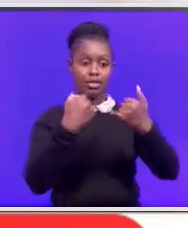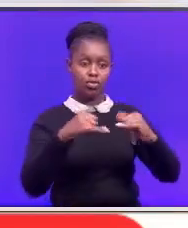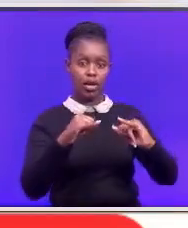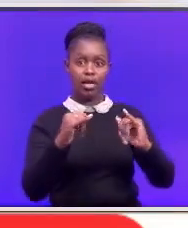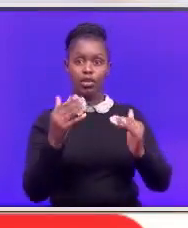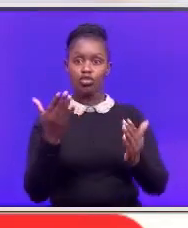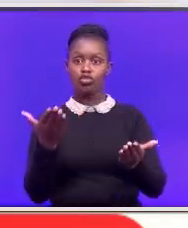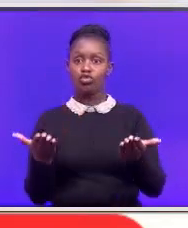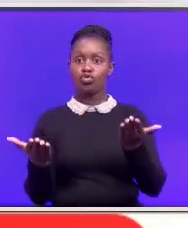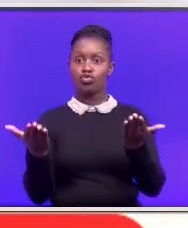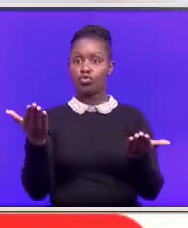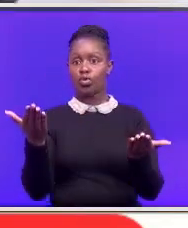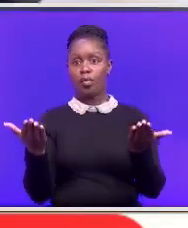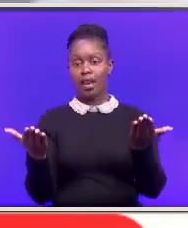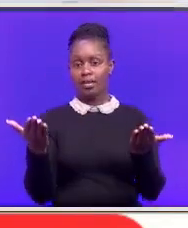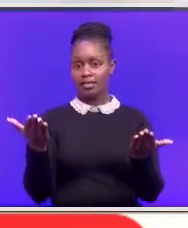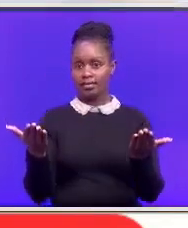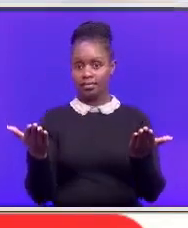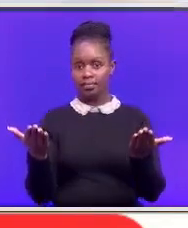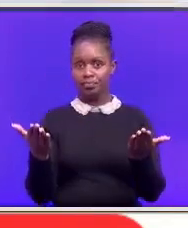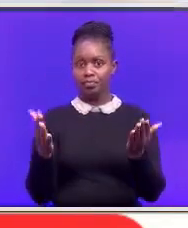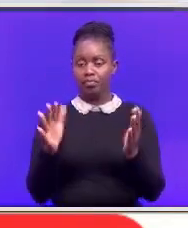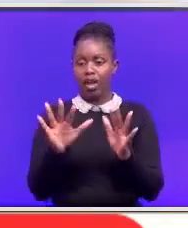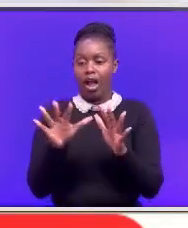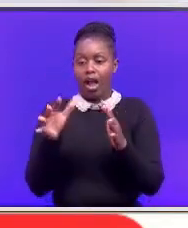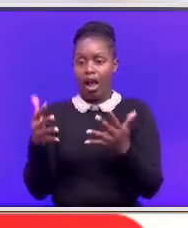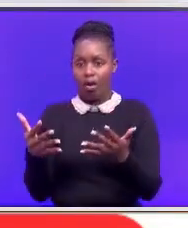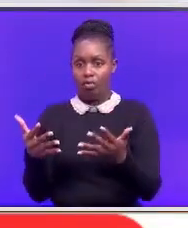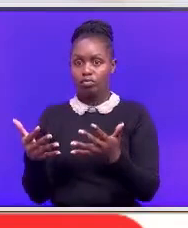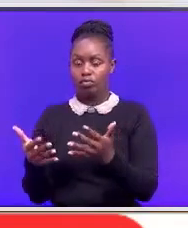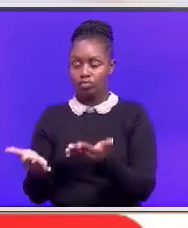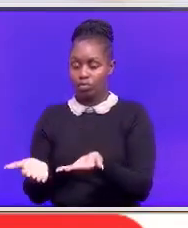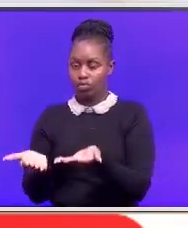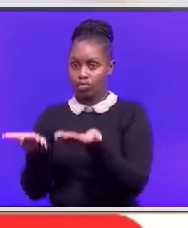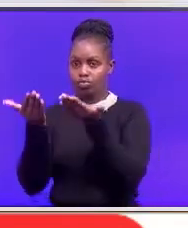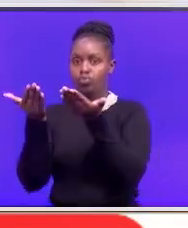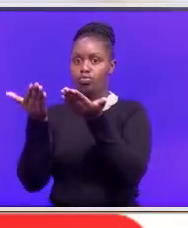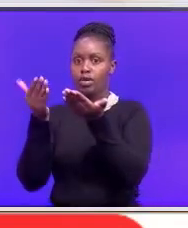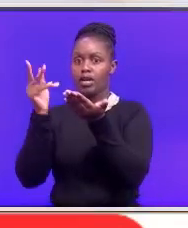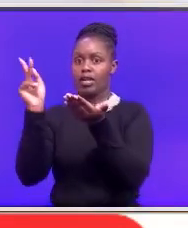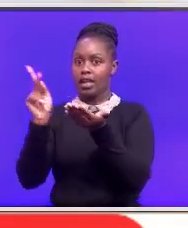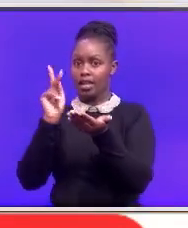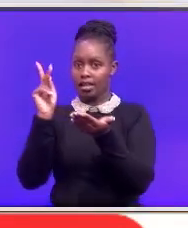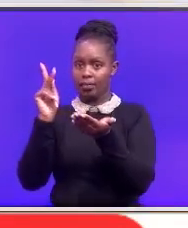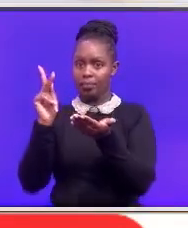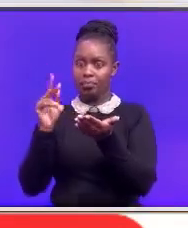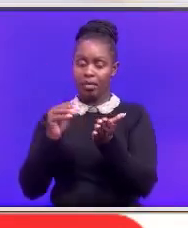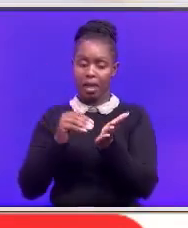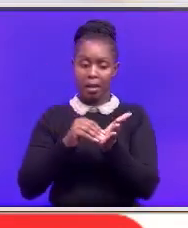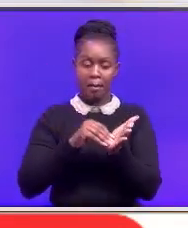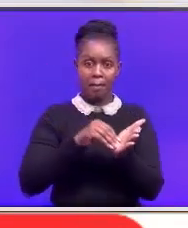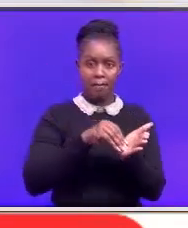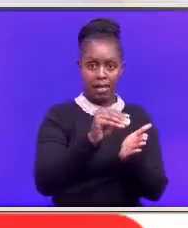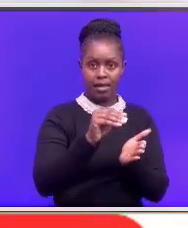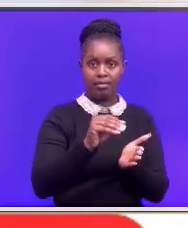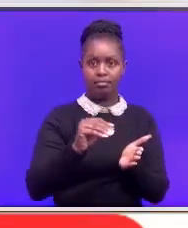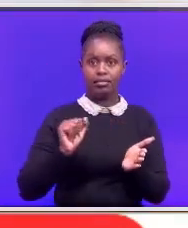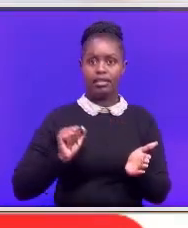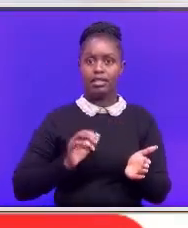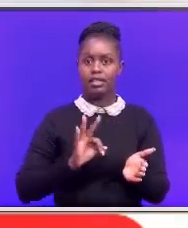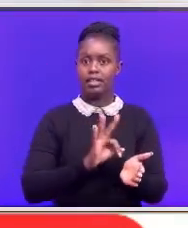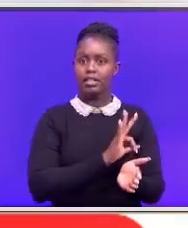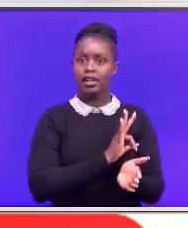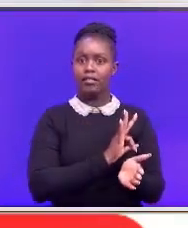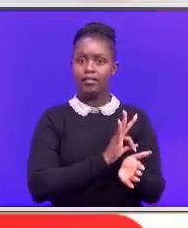chinzi ya kujenga nchi, kulipa mshahara wa wafanyakazi wa nchi